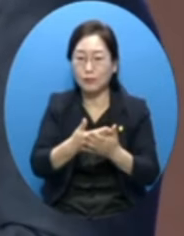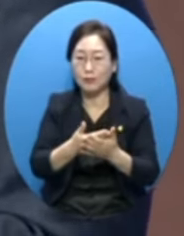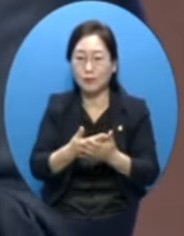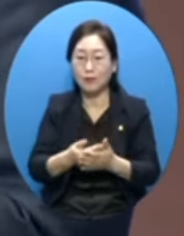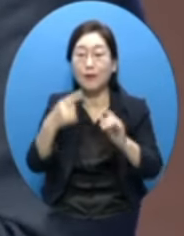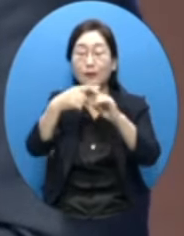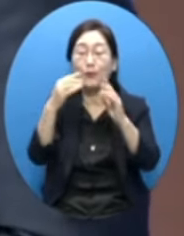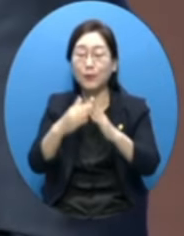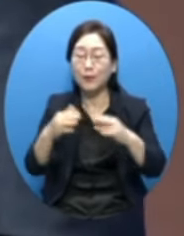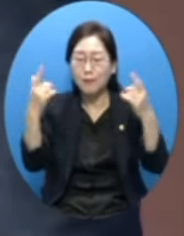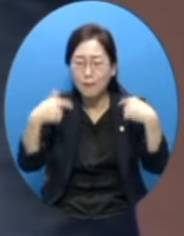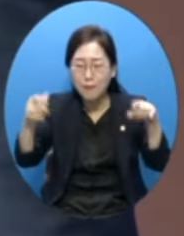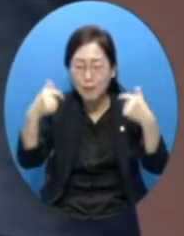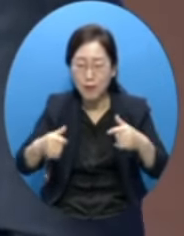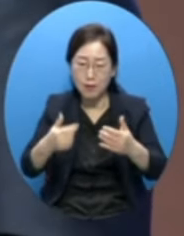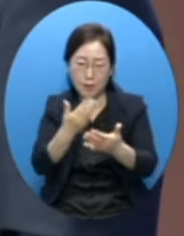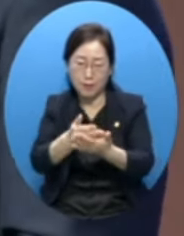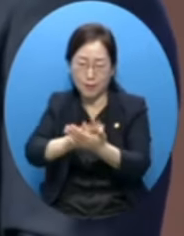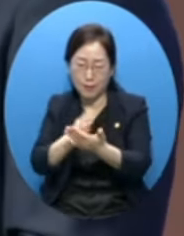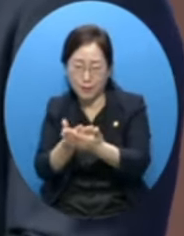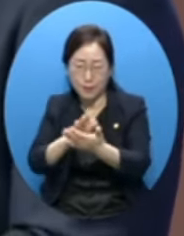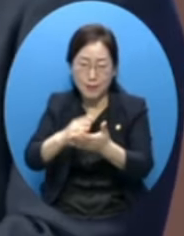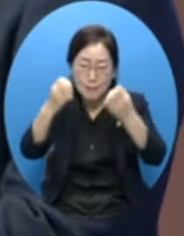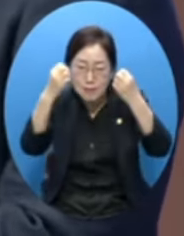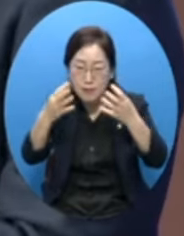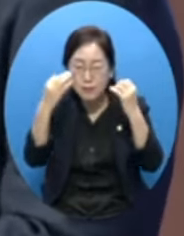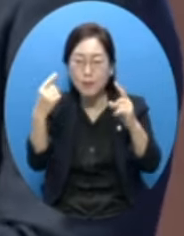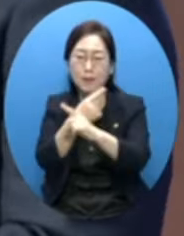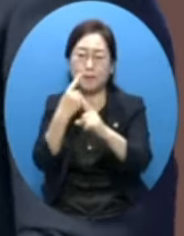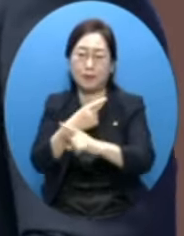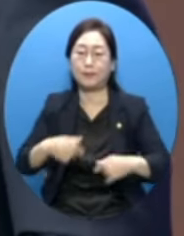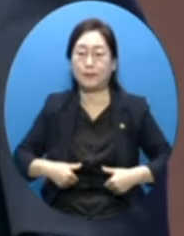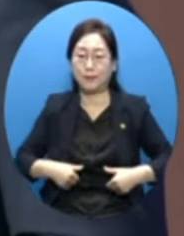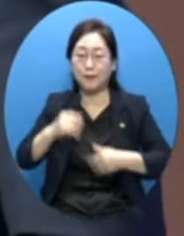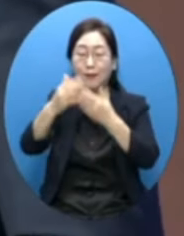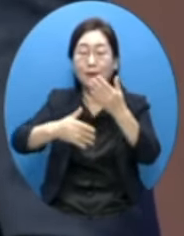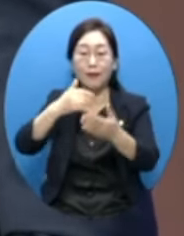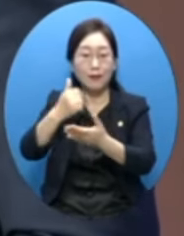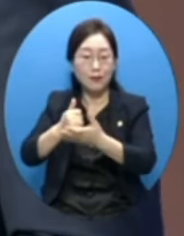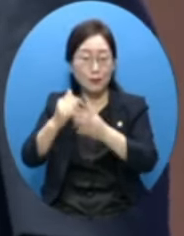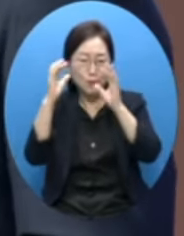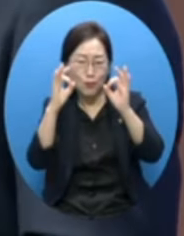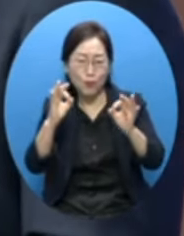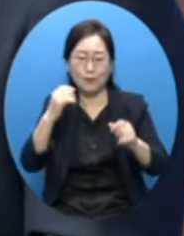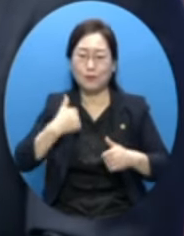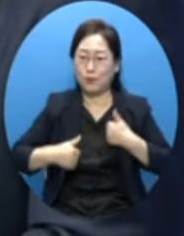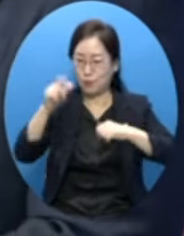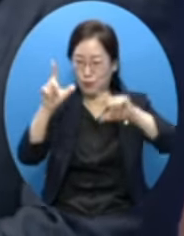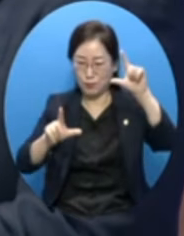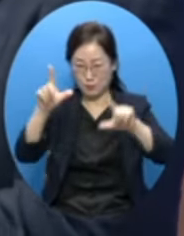날마다 개혁되어져야 합니다. 하나님께서 기뻐하시는 교회가 되어야 합니다.